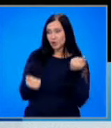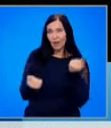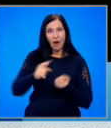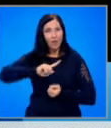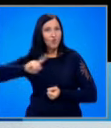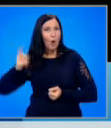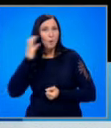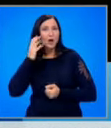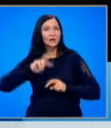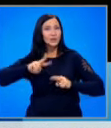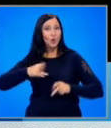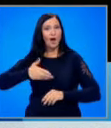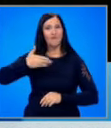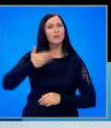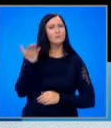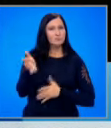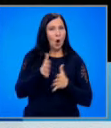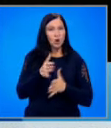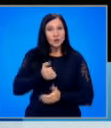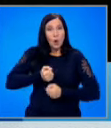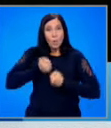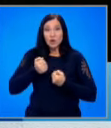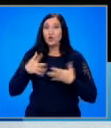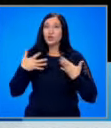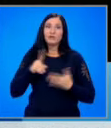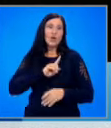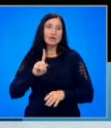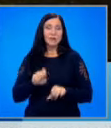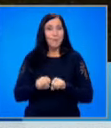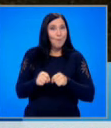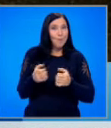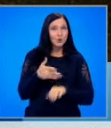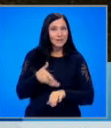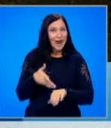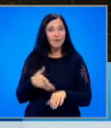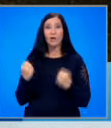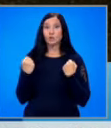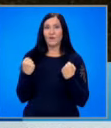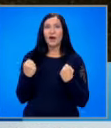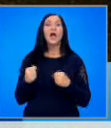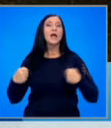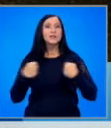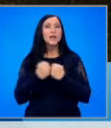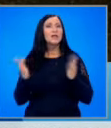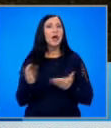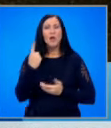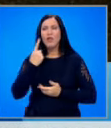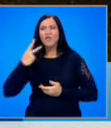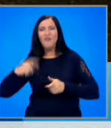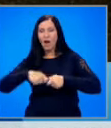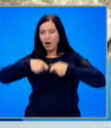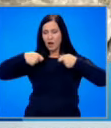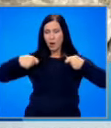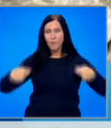с друг влак. Те са оплашени, но щастливи, че не са пострадали и са оцелели. Инцидентът е станал на около километър-два от гара